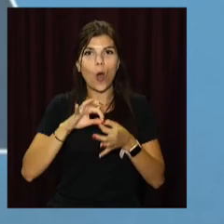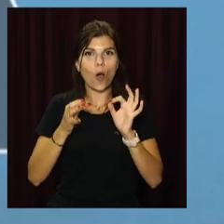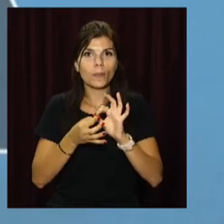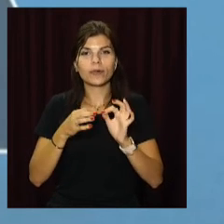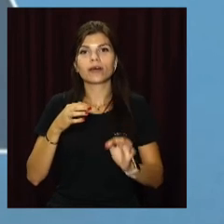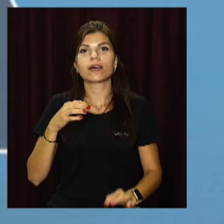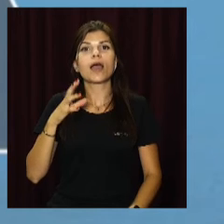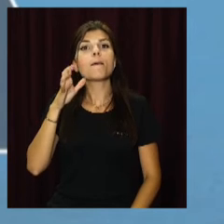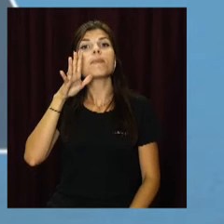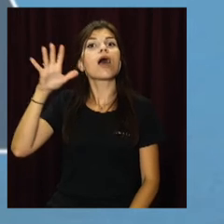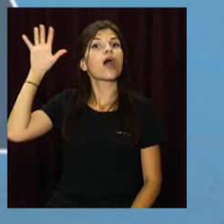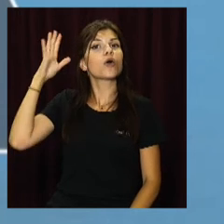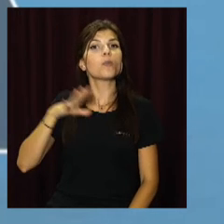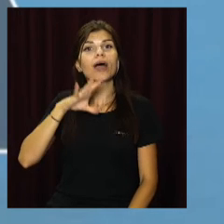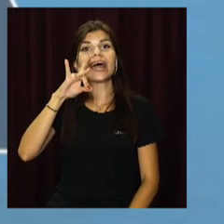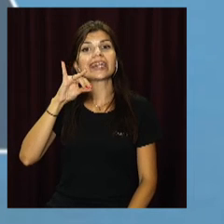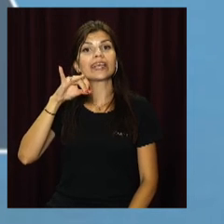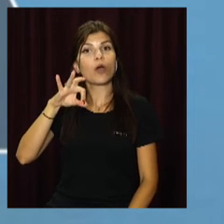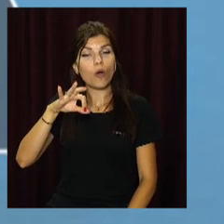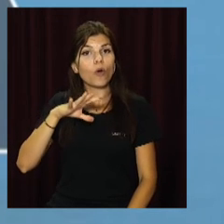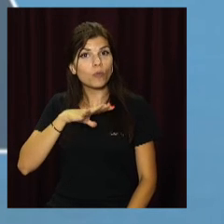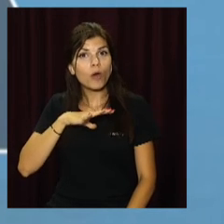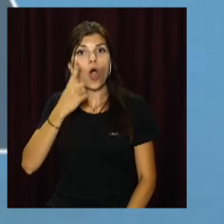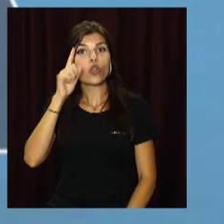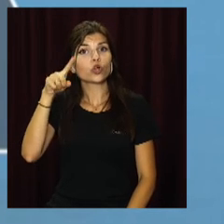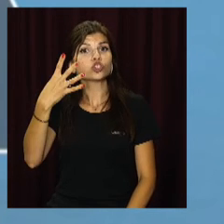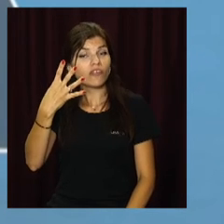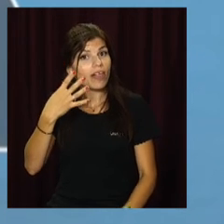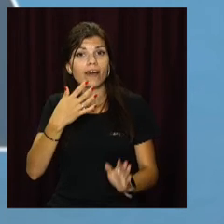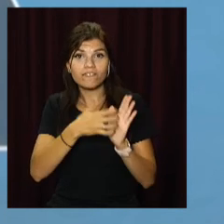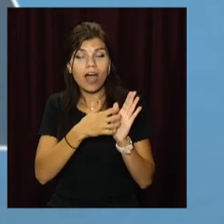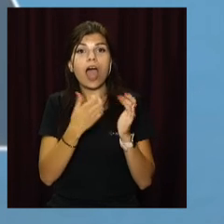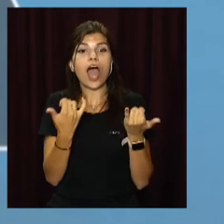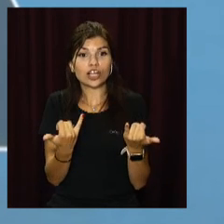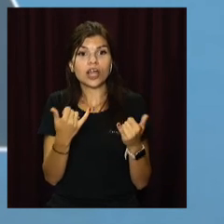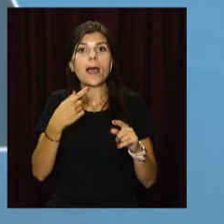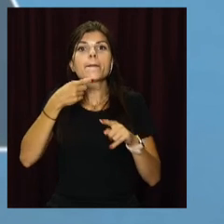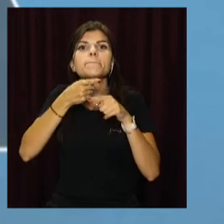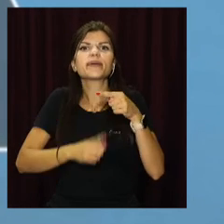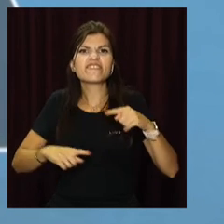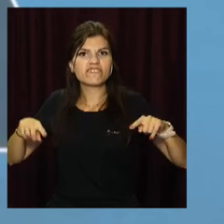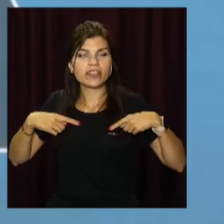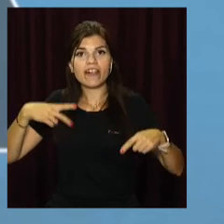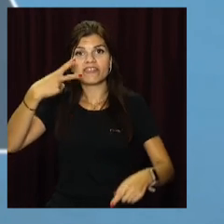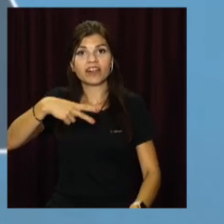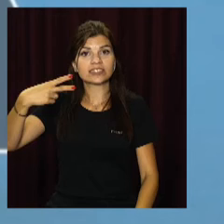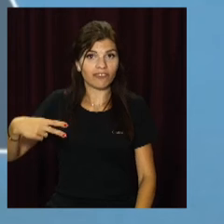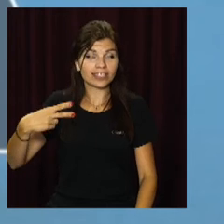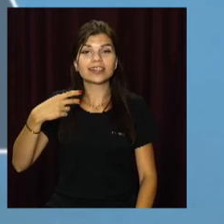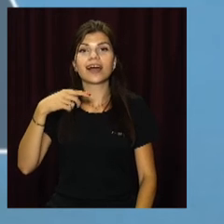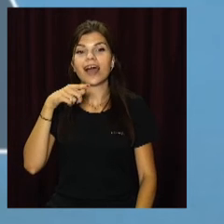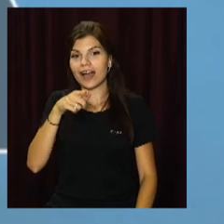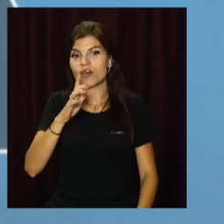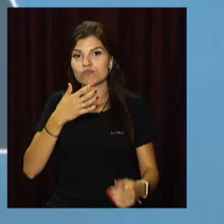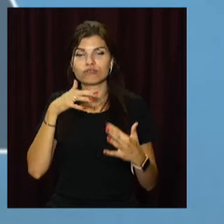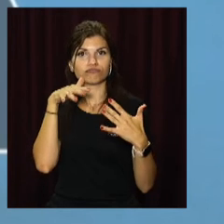Ріо 5 років тому, де дійшла лише до 1/4 фіналу. Тепер у півфіналі Олімпіади 2020 тенісистка